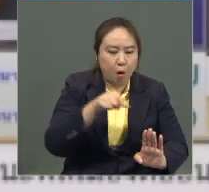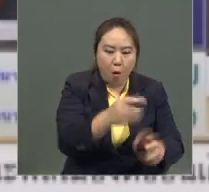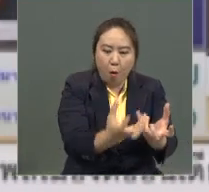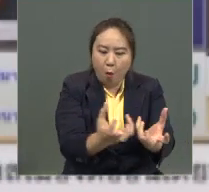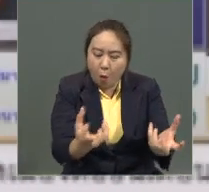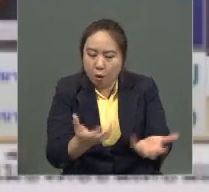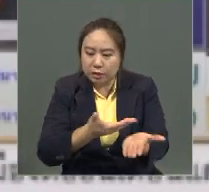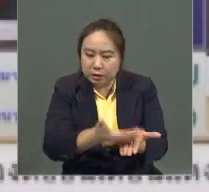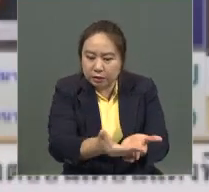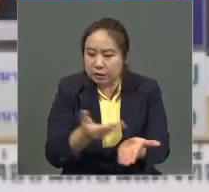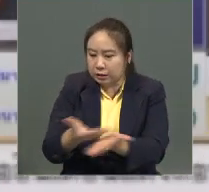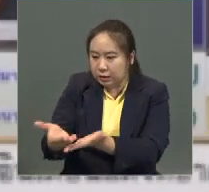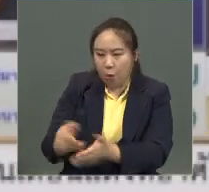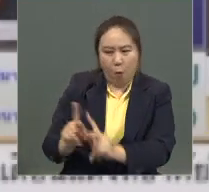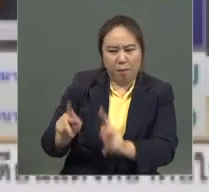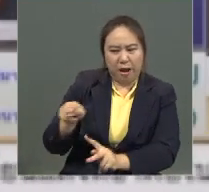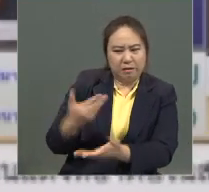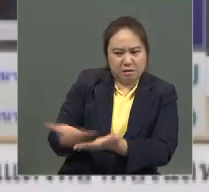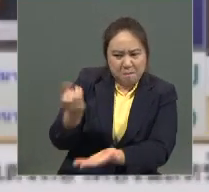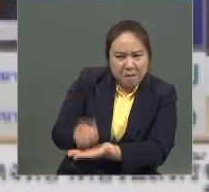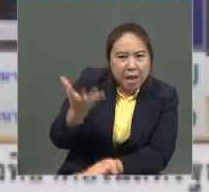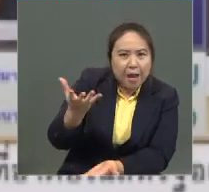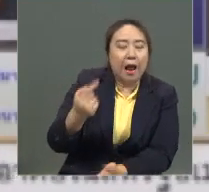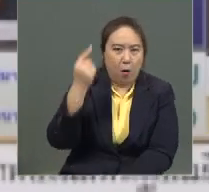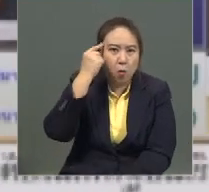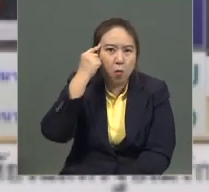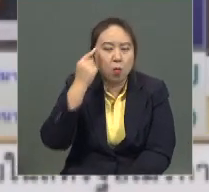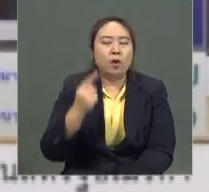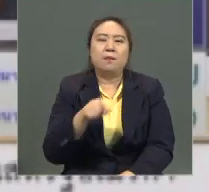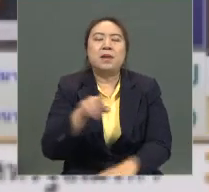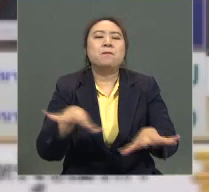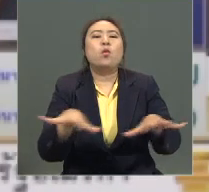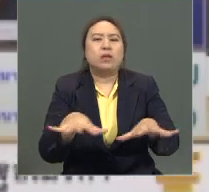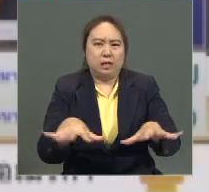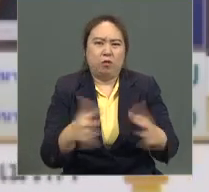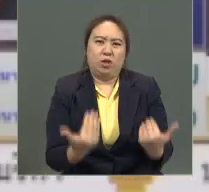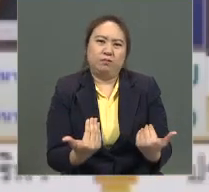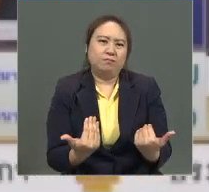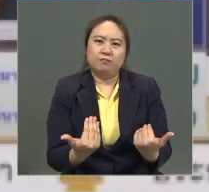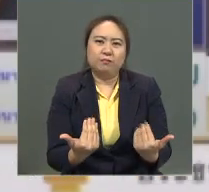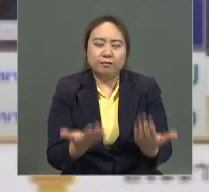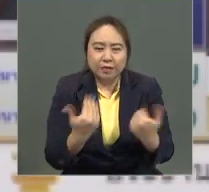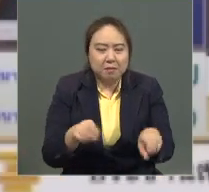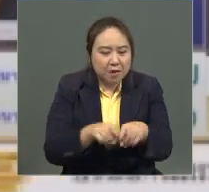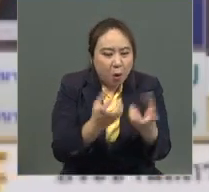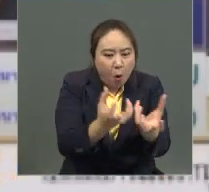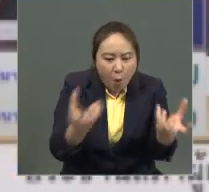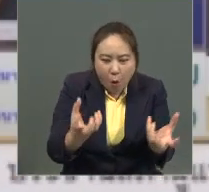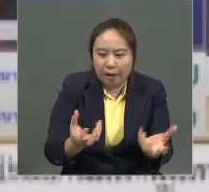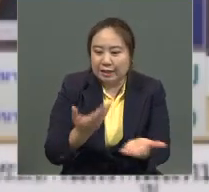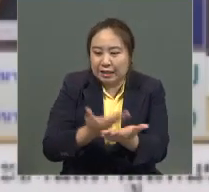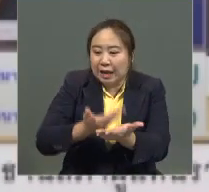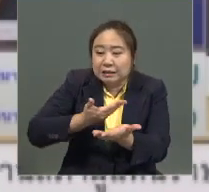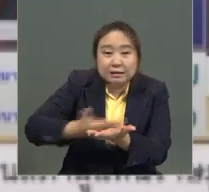เขาจะเทียบเองว่ากรรมการซื้อแพงไหมนะครับแต่ว่าทุกวันนี้มันเป็นเรื่องปกติแล้วในการซื้อของตามราคากล